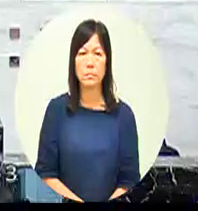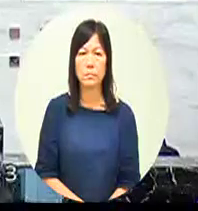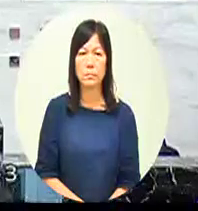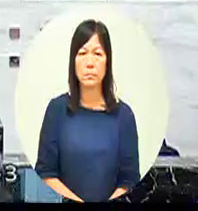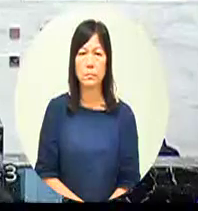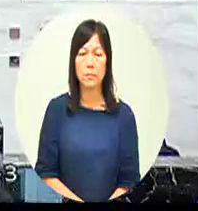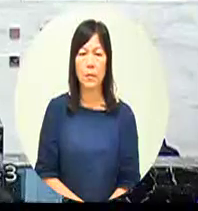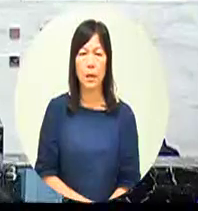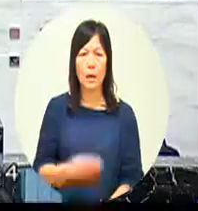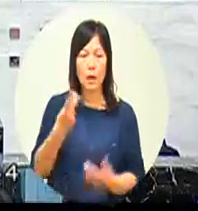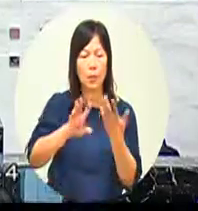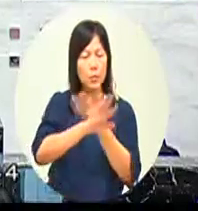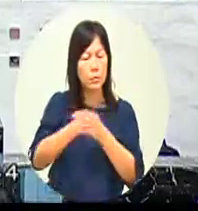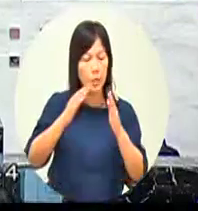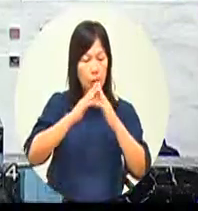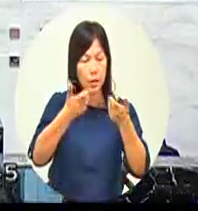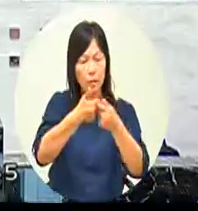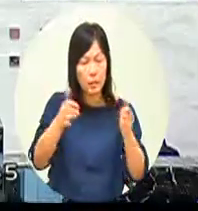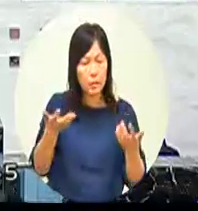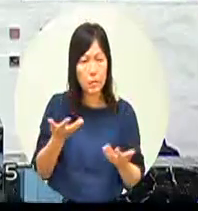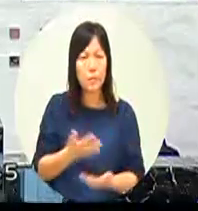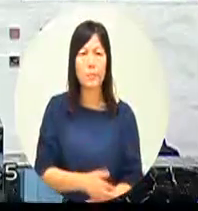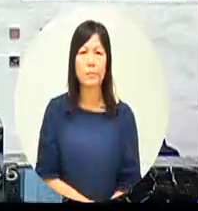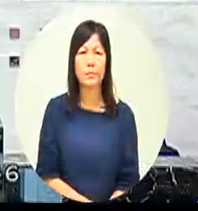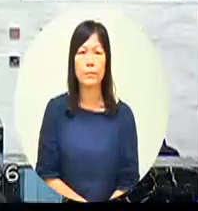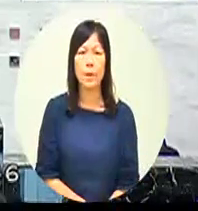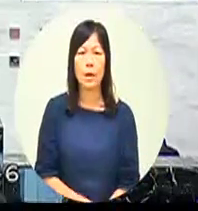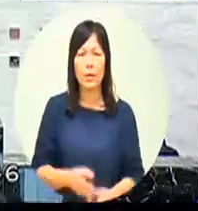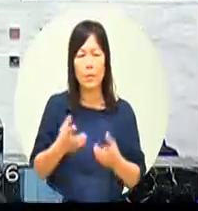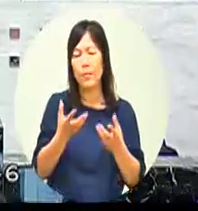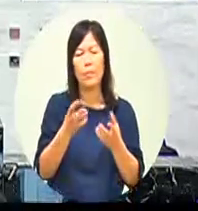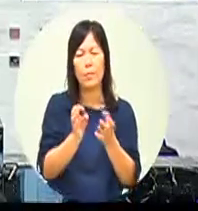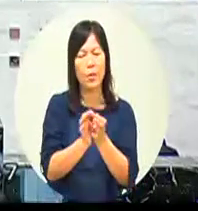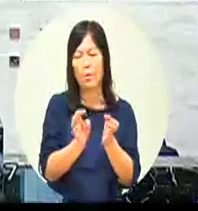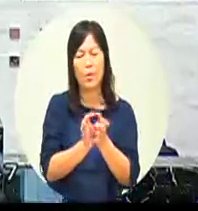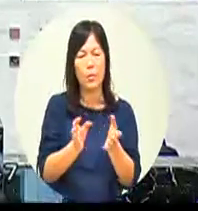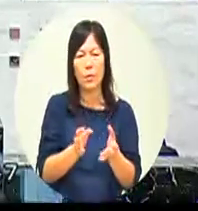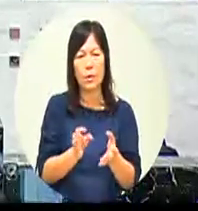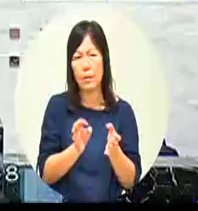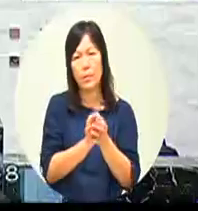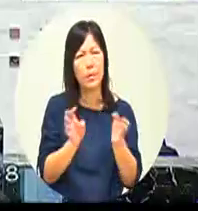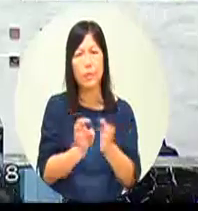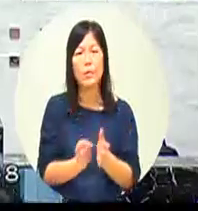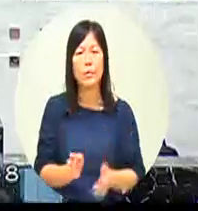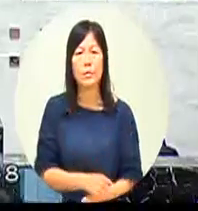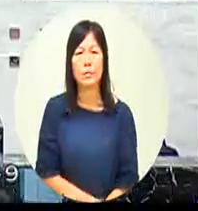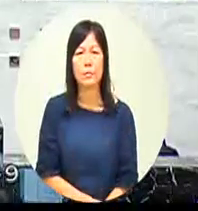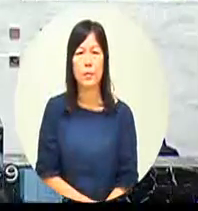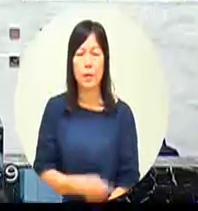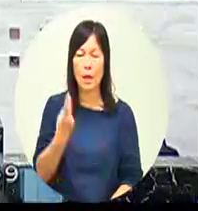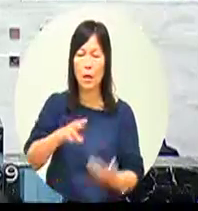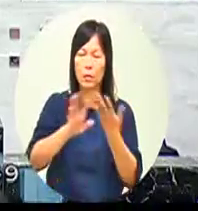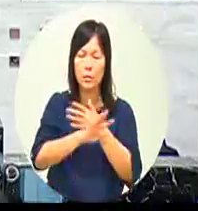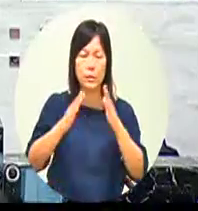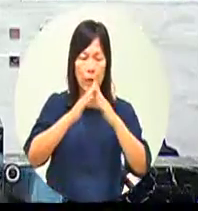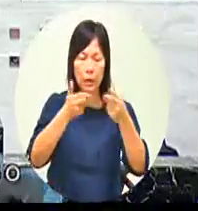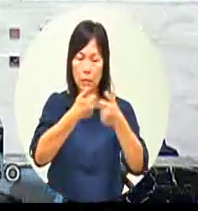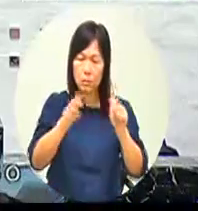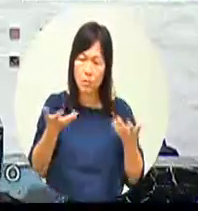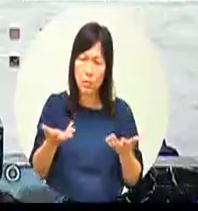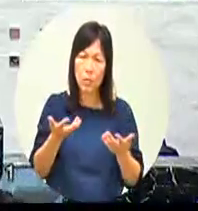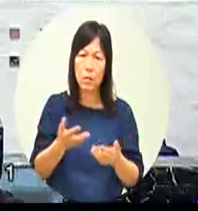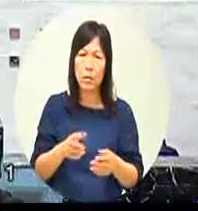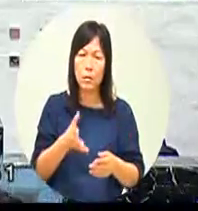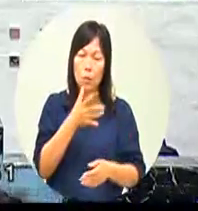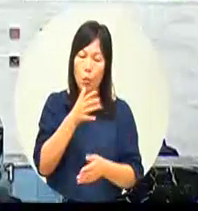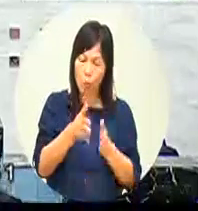还有没有其他议员？ 不啦，跟那个没有关系啦。 还有没有其他议员有要